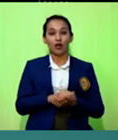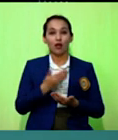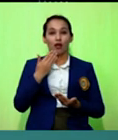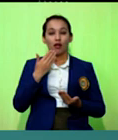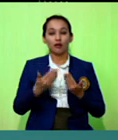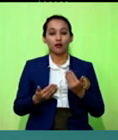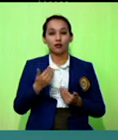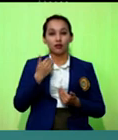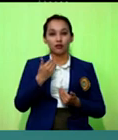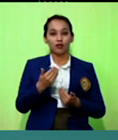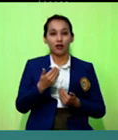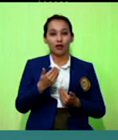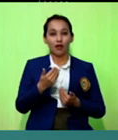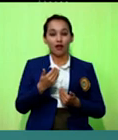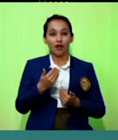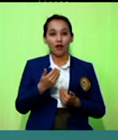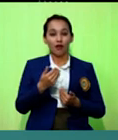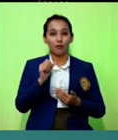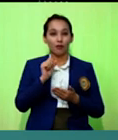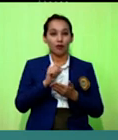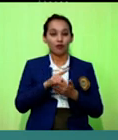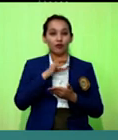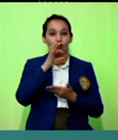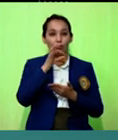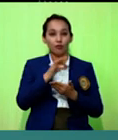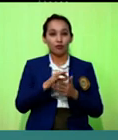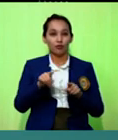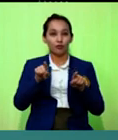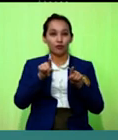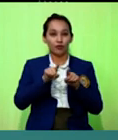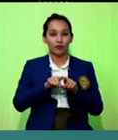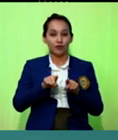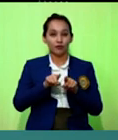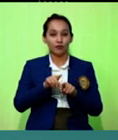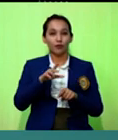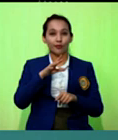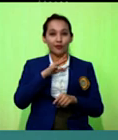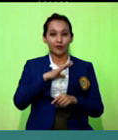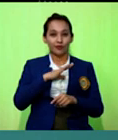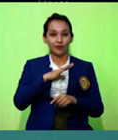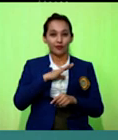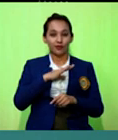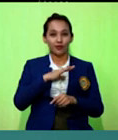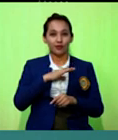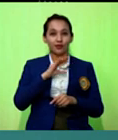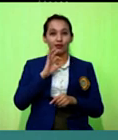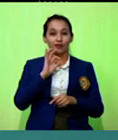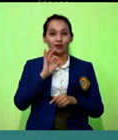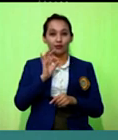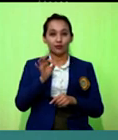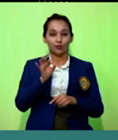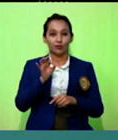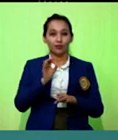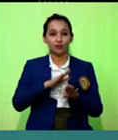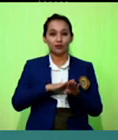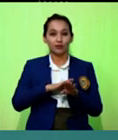da sizning ham mantiqiy topshirig'ingizdagi javoblar xuddi menikidek chiqqan bo'lsa, unda siz ushbu misolni